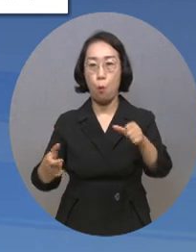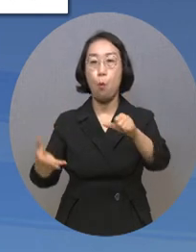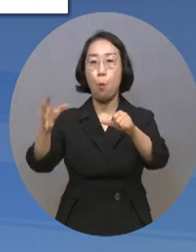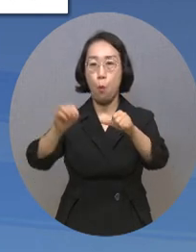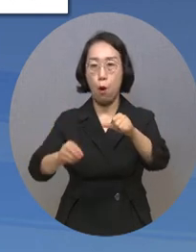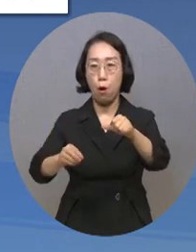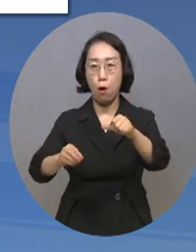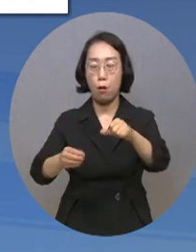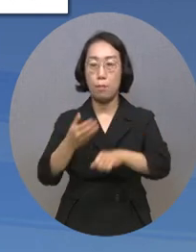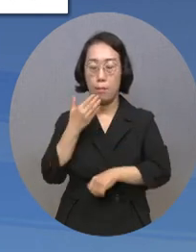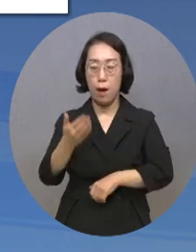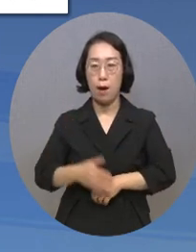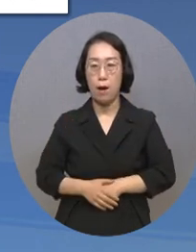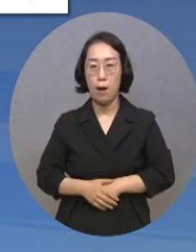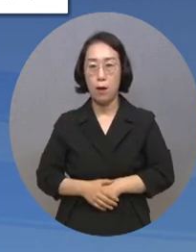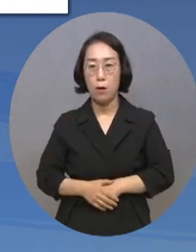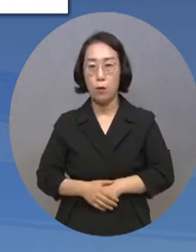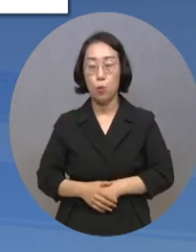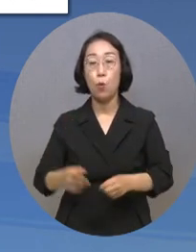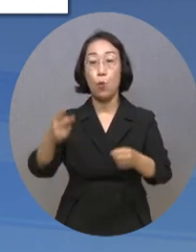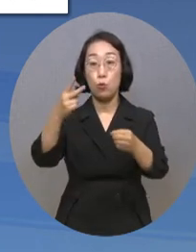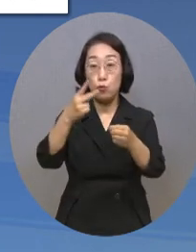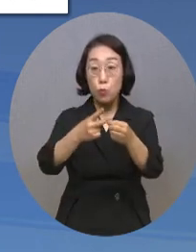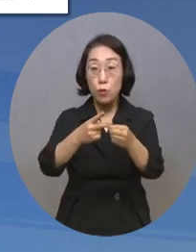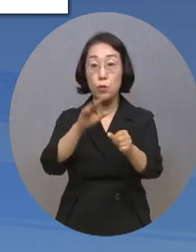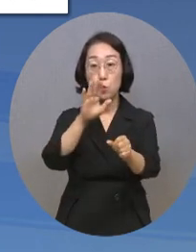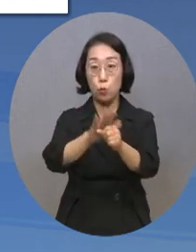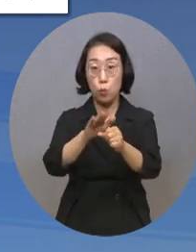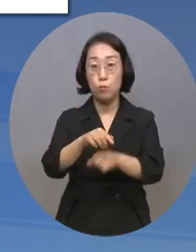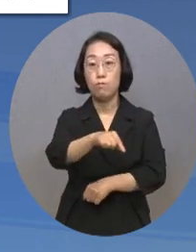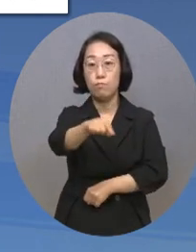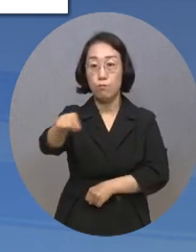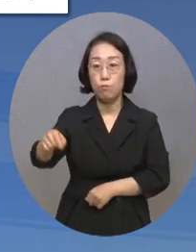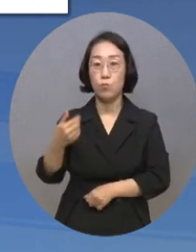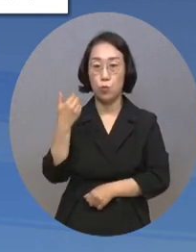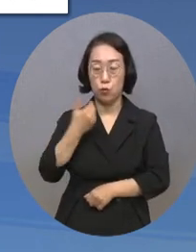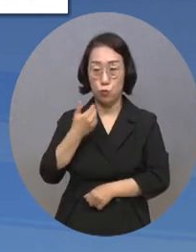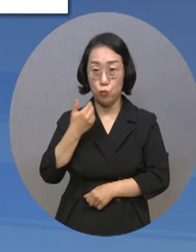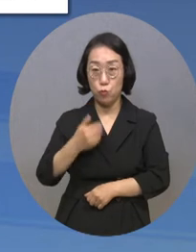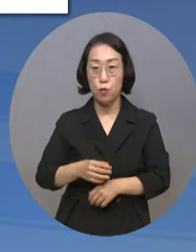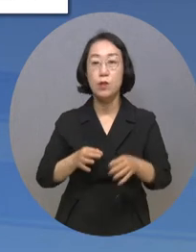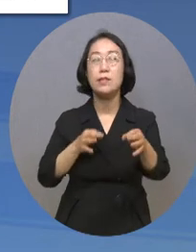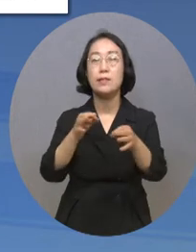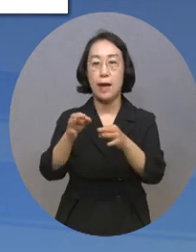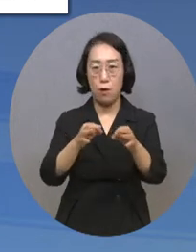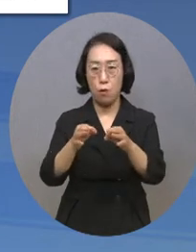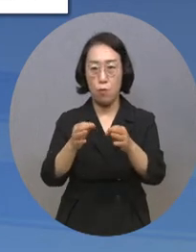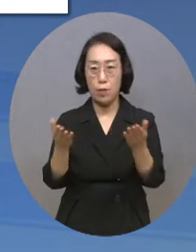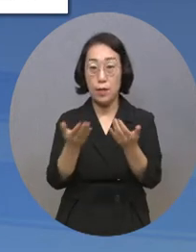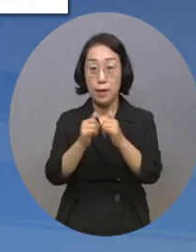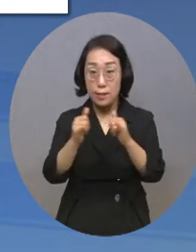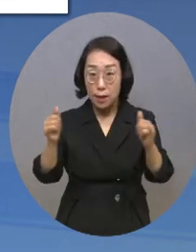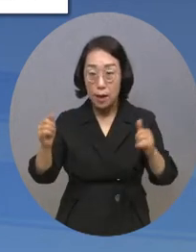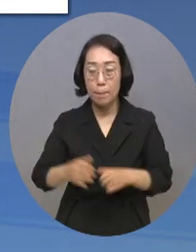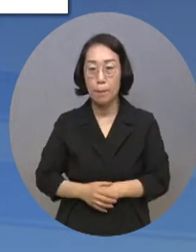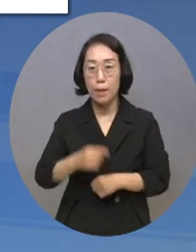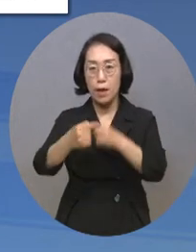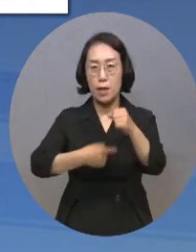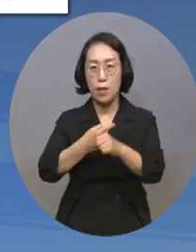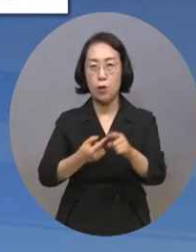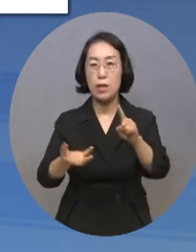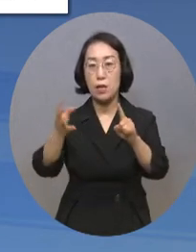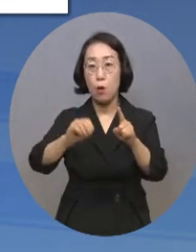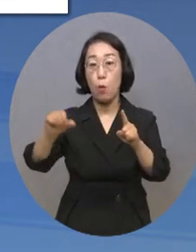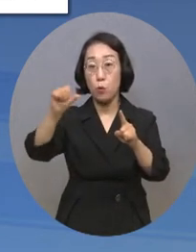확대됩니다. 국민취업지원제도 2유형의 도움을 받을 수 있는 영세 자영업자는 연 매출액 1억 5천만